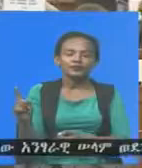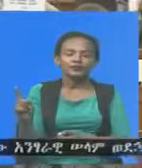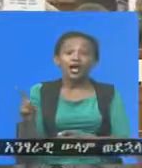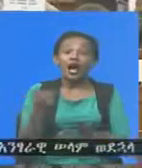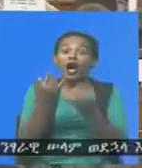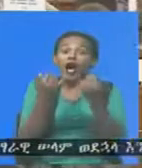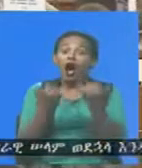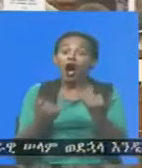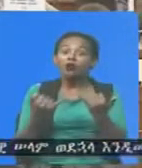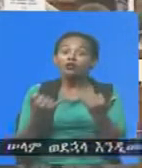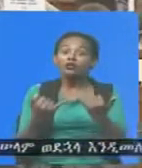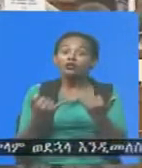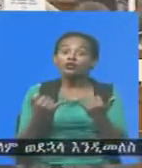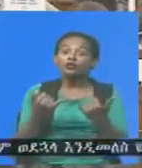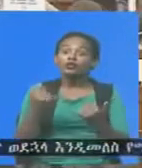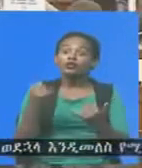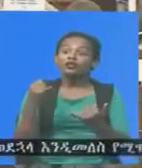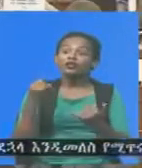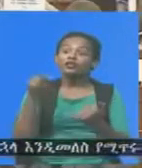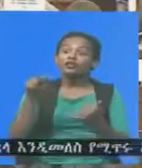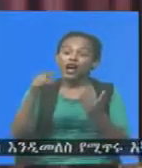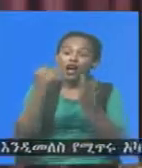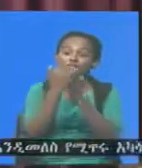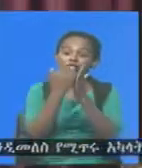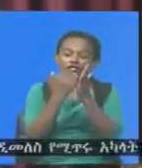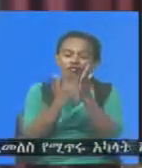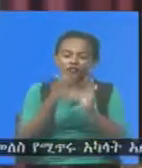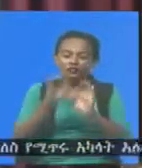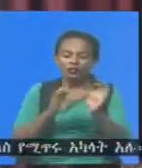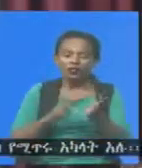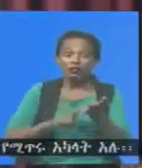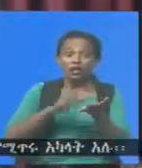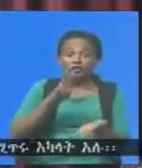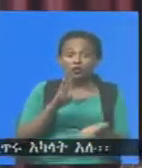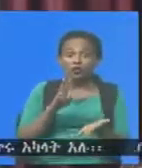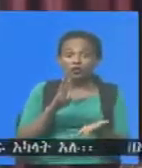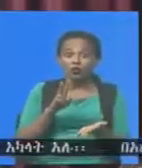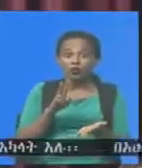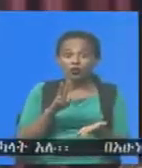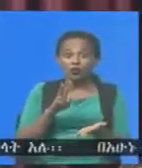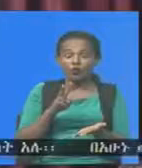አሁን ዛይደርሰን አይደለም ውይይት አጀንዳ አድርገን እናነሳው